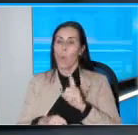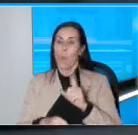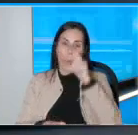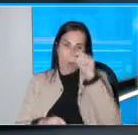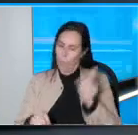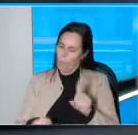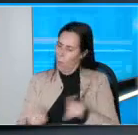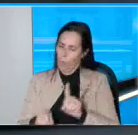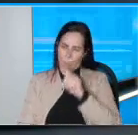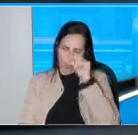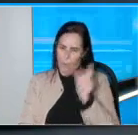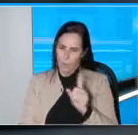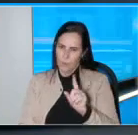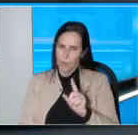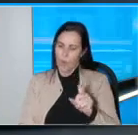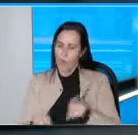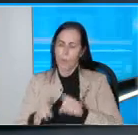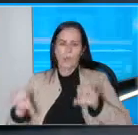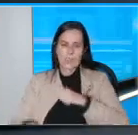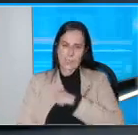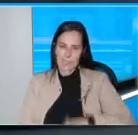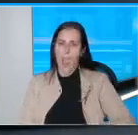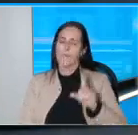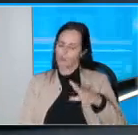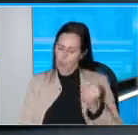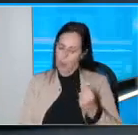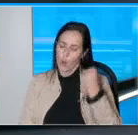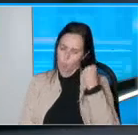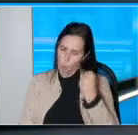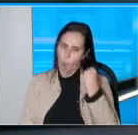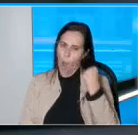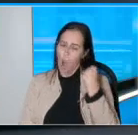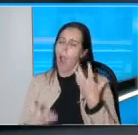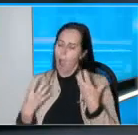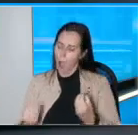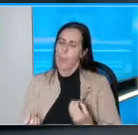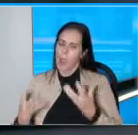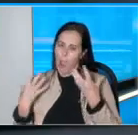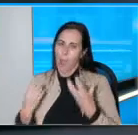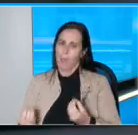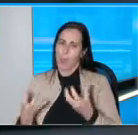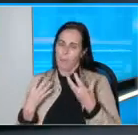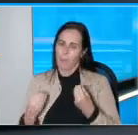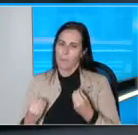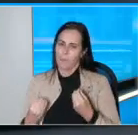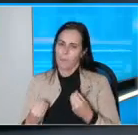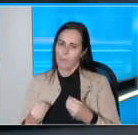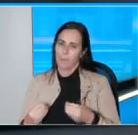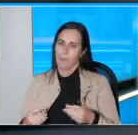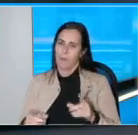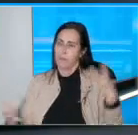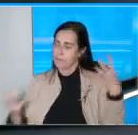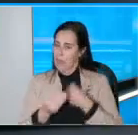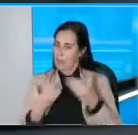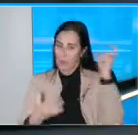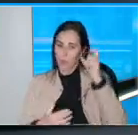פוטין, הוא לא כמו נשיא סין, אבל כן, הוא מרכז סביבו ובידיו כוח מאוד מאוד חזק, וכמו שלא היה בטורקיה